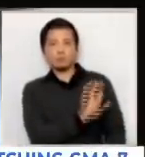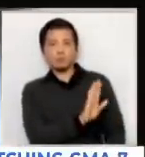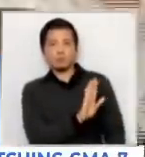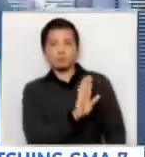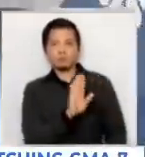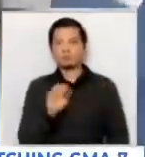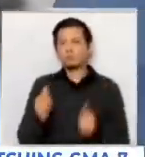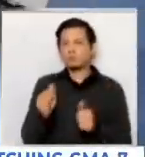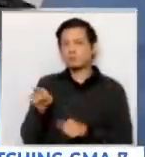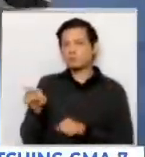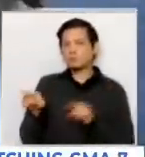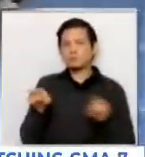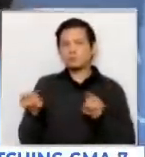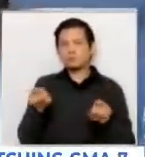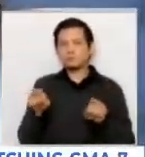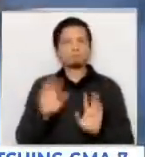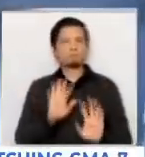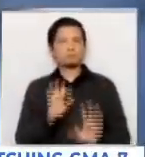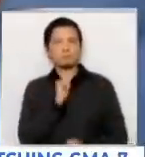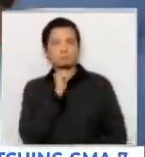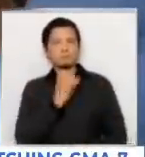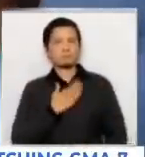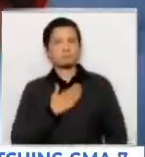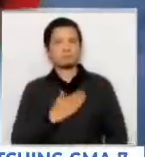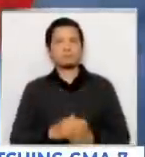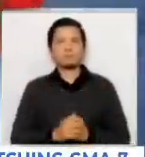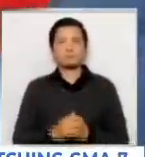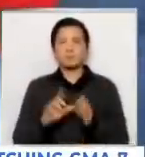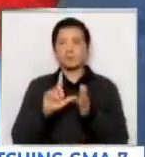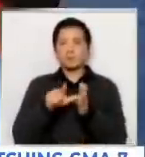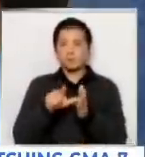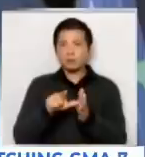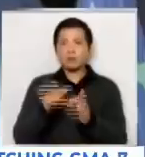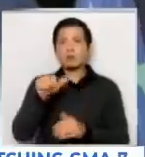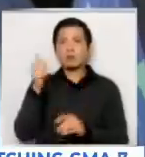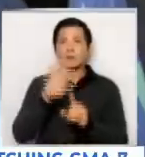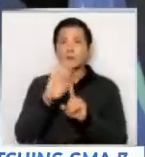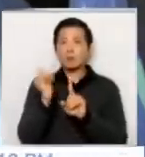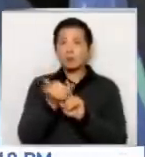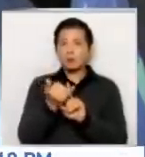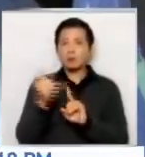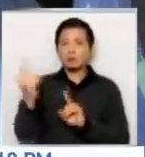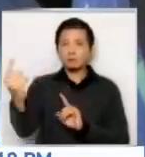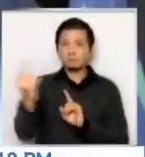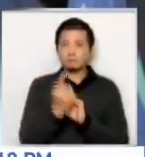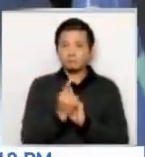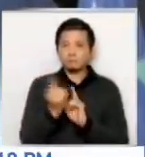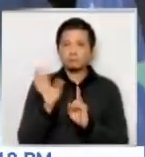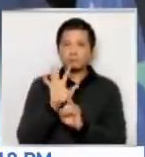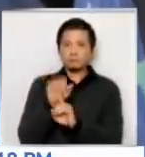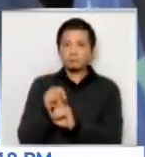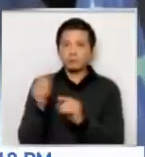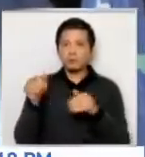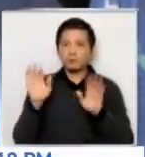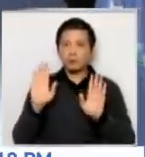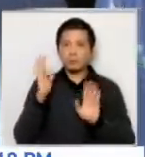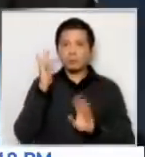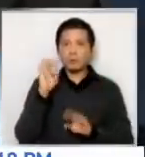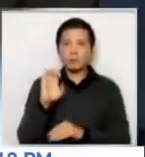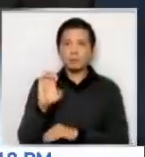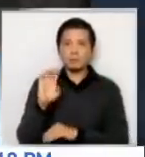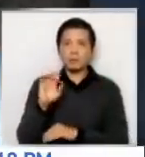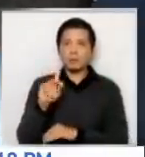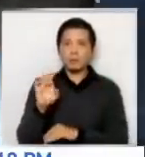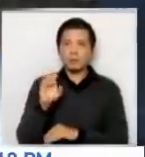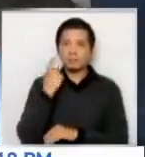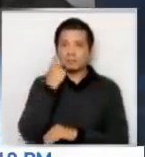sa akin eh. Maya-maya pa, isang lalaking taga-kabilang barangay ang napasugod. Nanakawan din umano siya ng e-bike nito lang linggo.